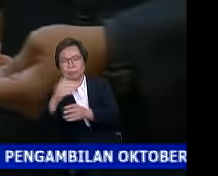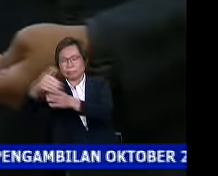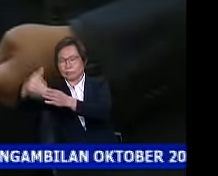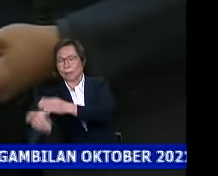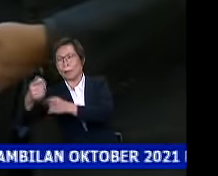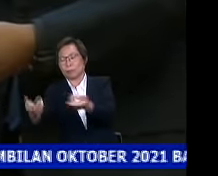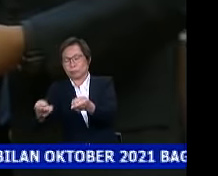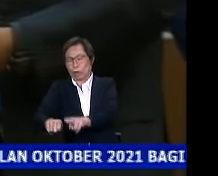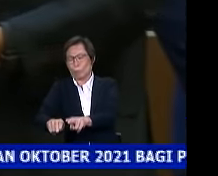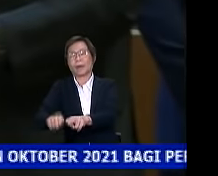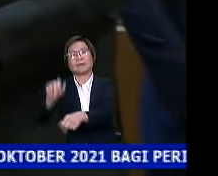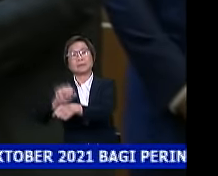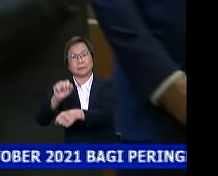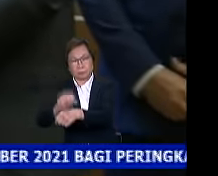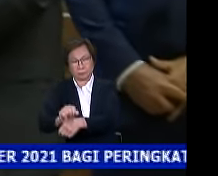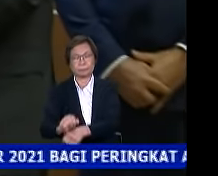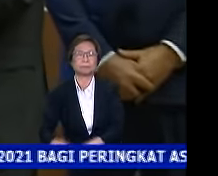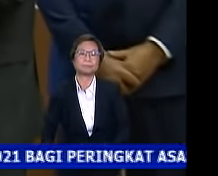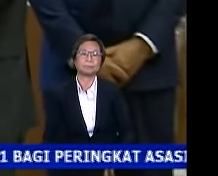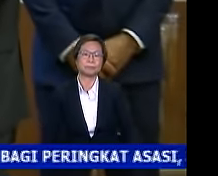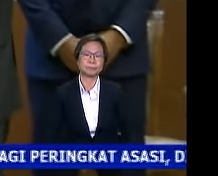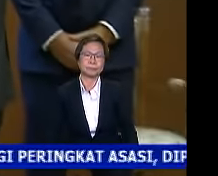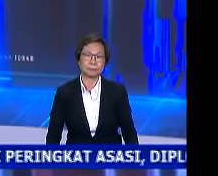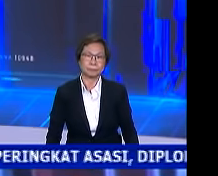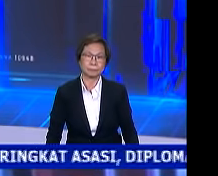tamat kontrak perkhidmatan.